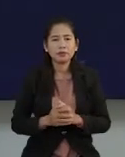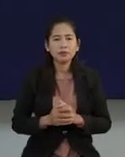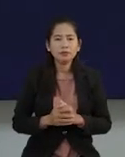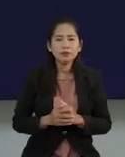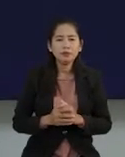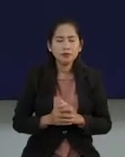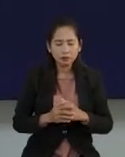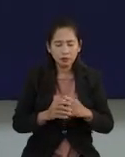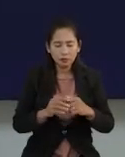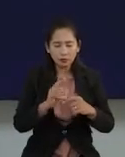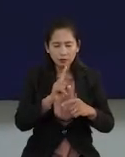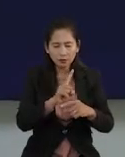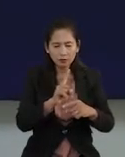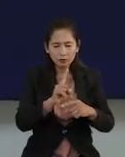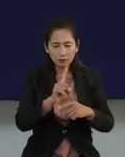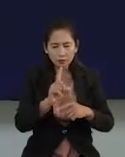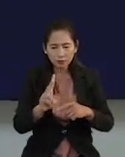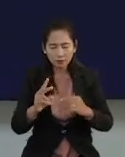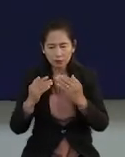mùi đọc pi